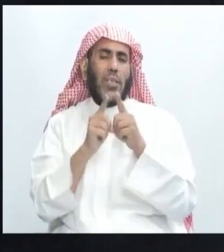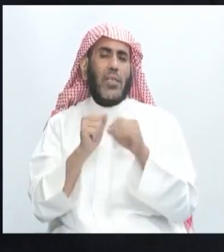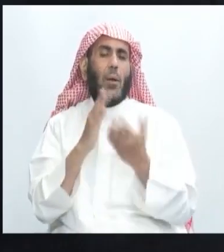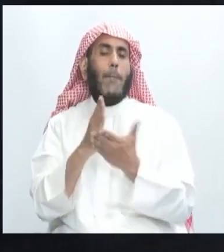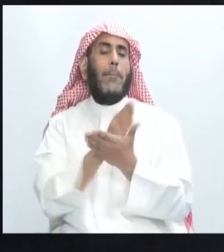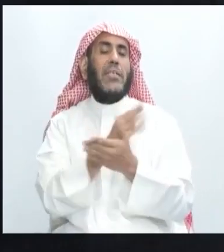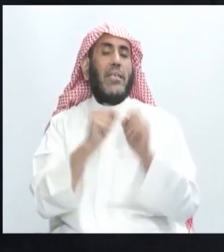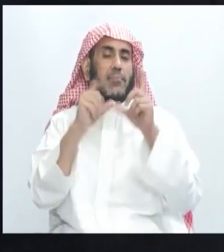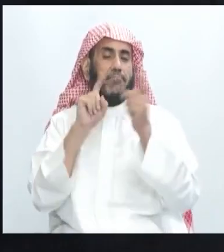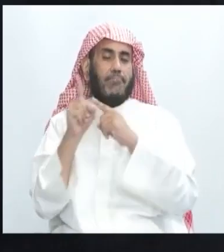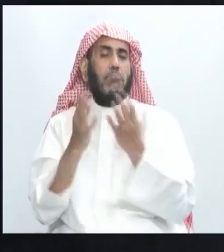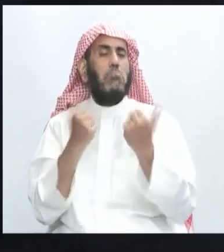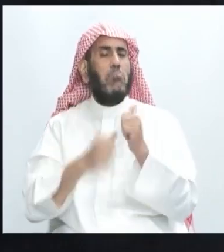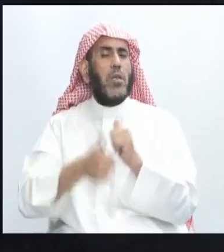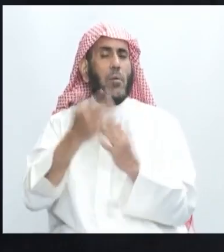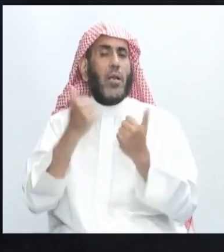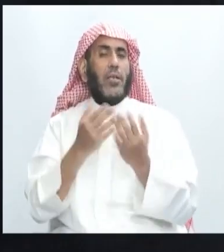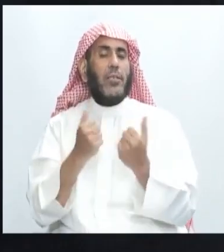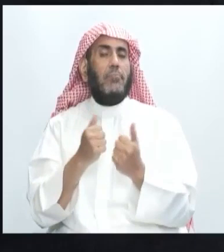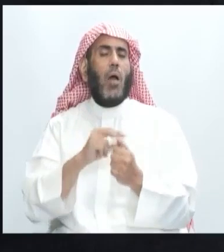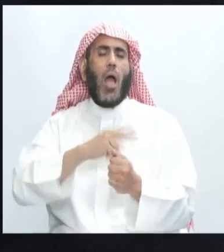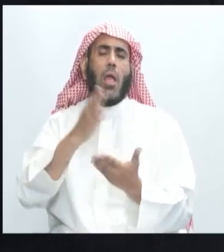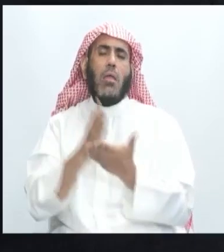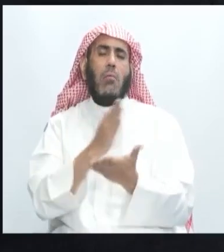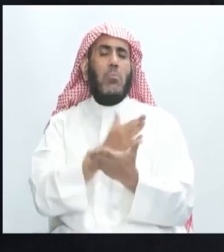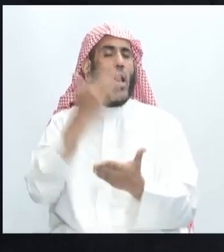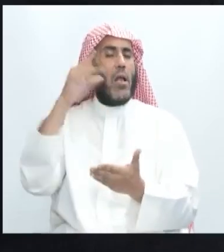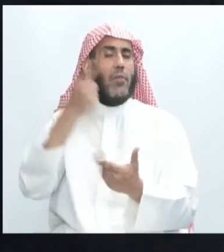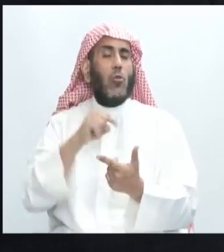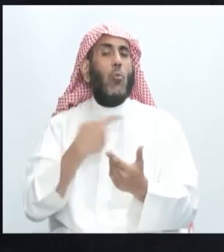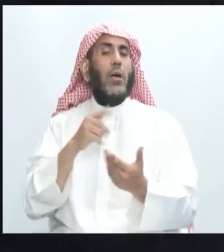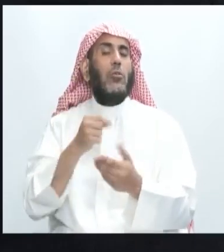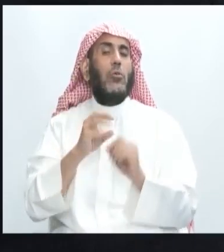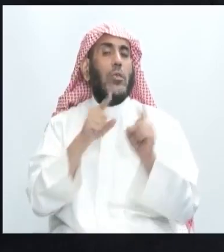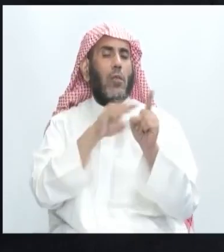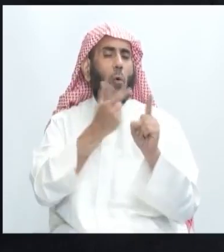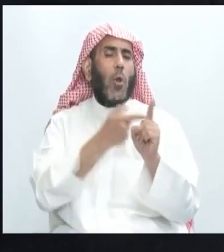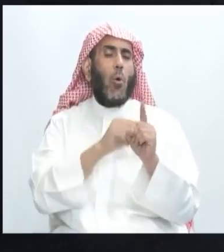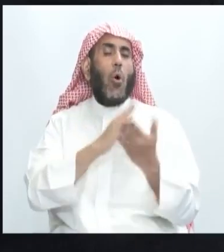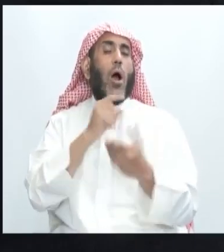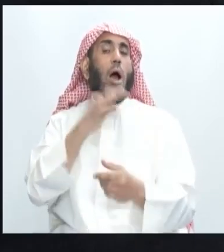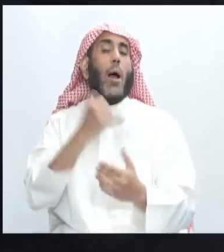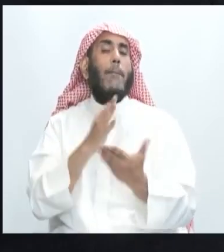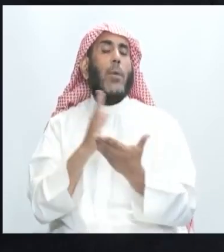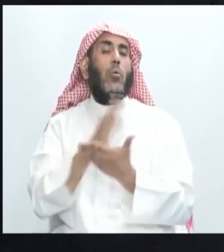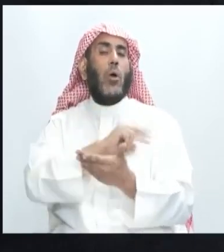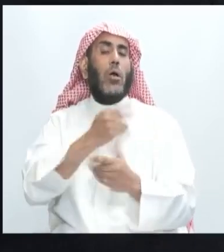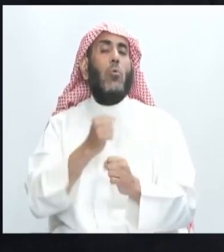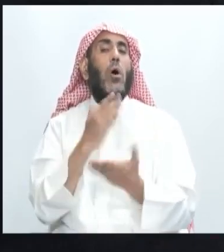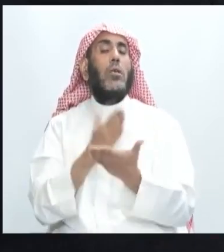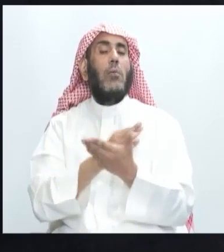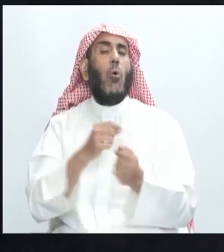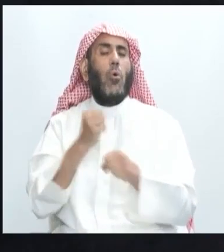مصوره التي ذكرت بامكانك ايضا انت ان تاتي باي مجال تريد ثم تذكر تعريفه واهم انواعه واقسامه ووظيفته